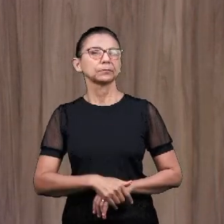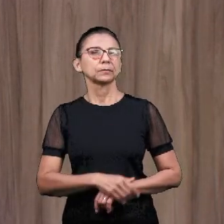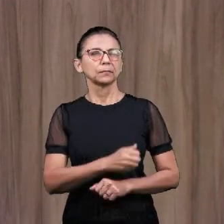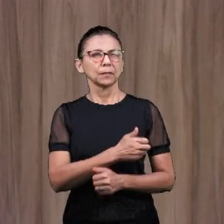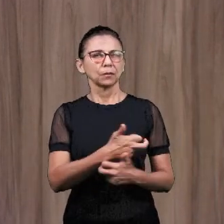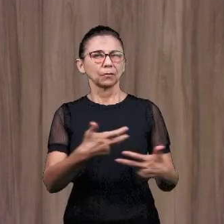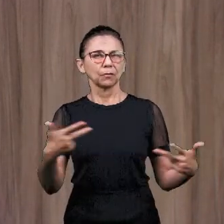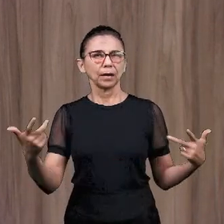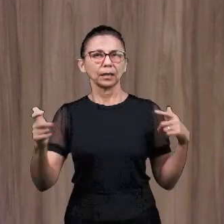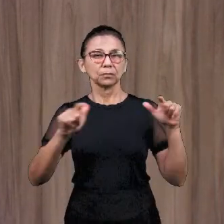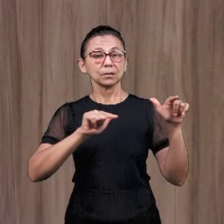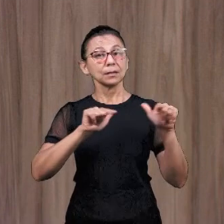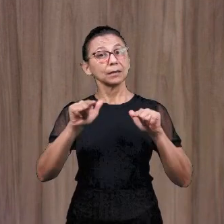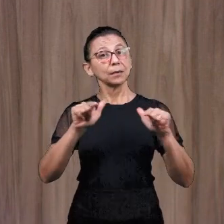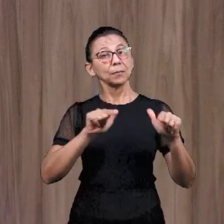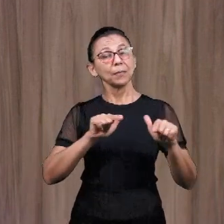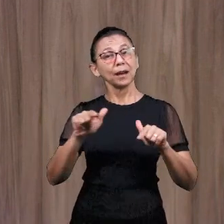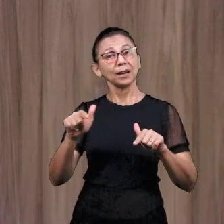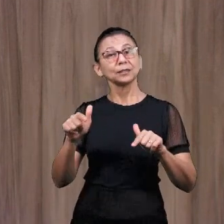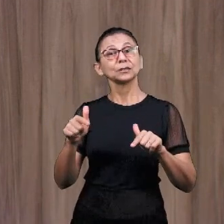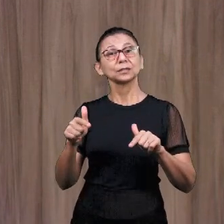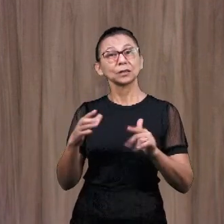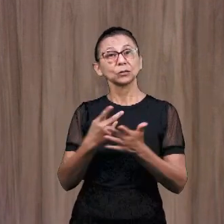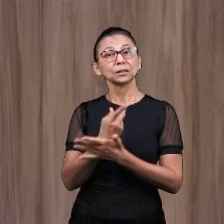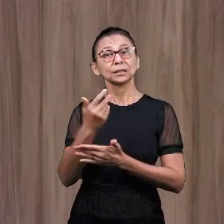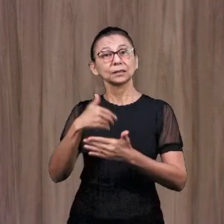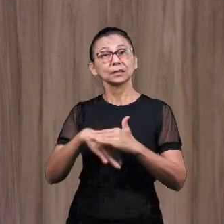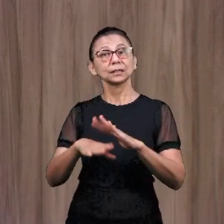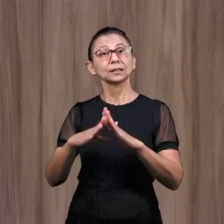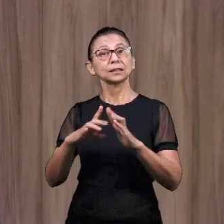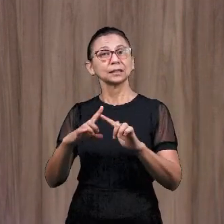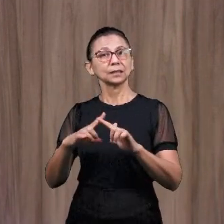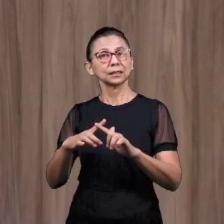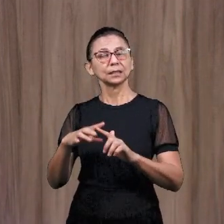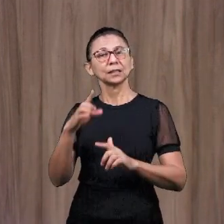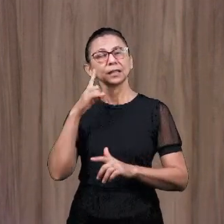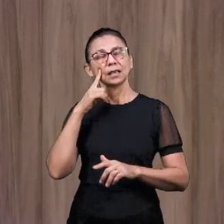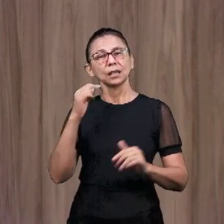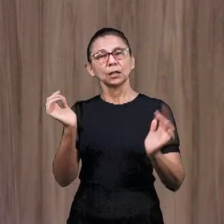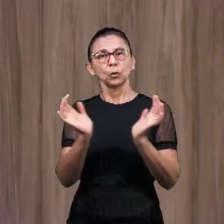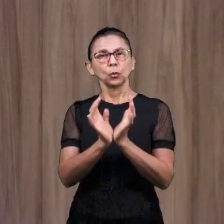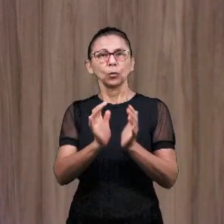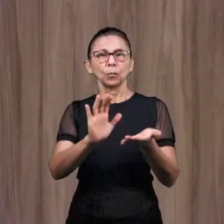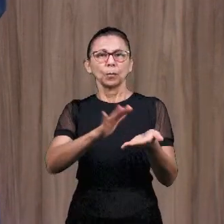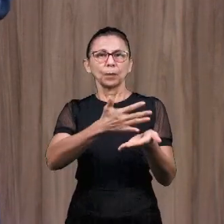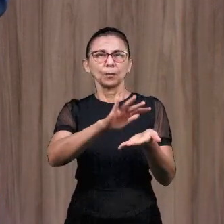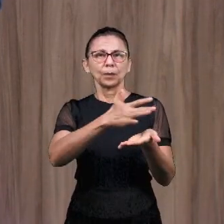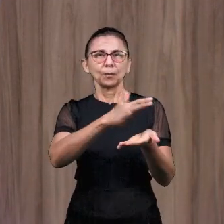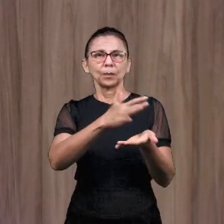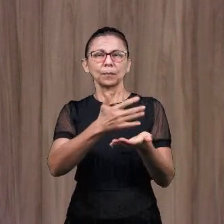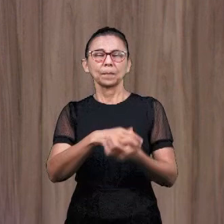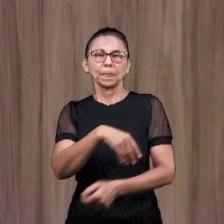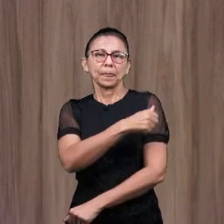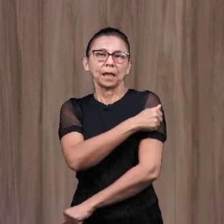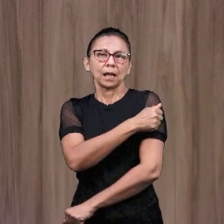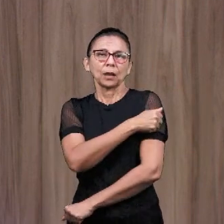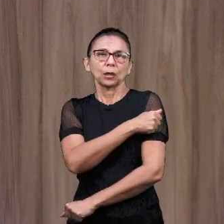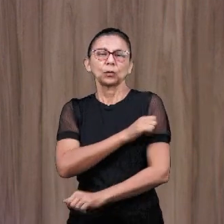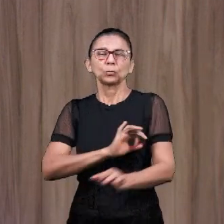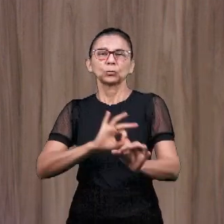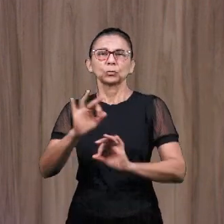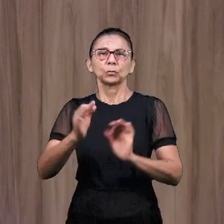qui sont faits dans les églises, comme la petite bande, les